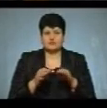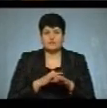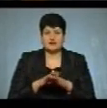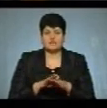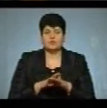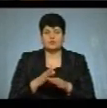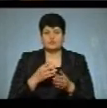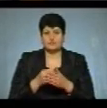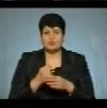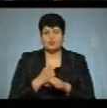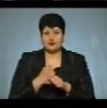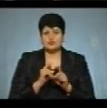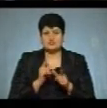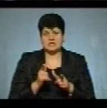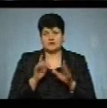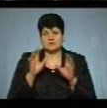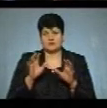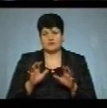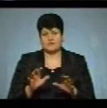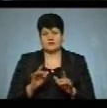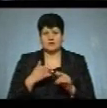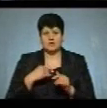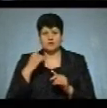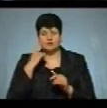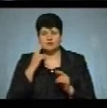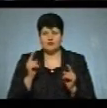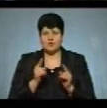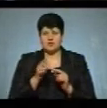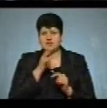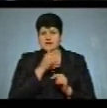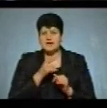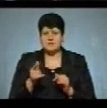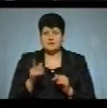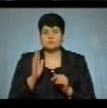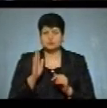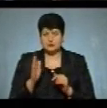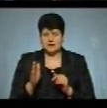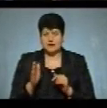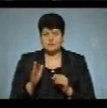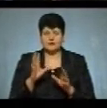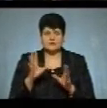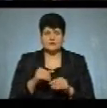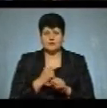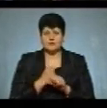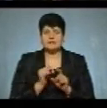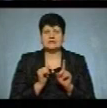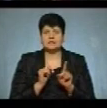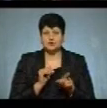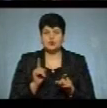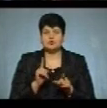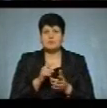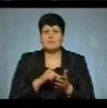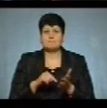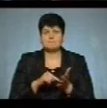роботу відповідно до чинного законодавства. І думаю, що найкоротший термін ми будемо все робити для того, щоб